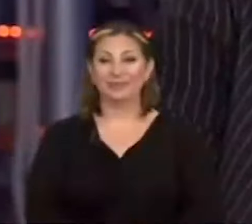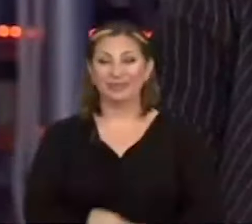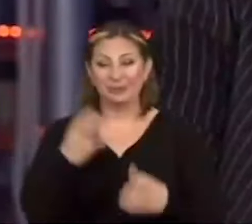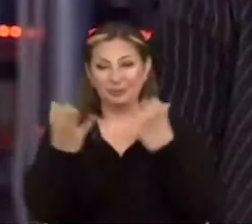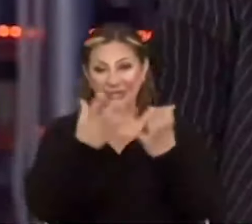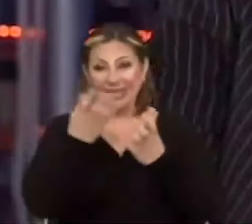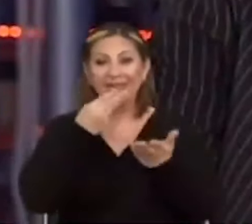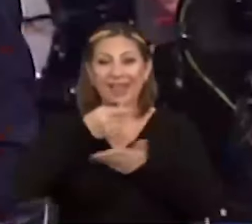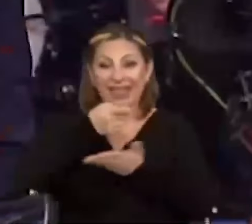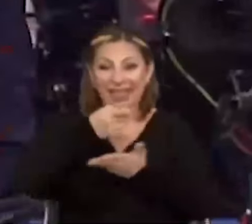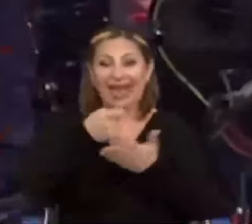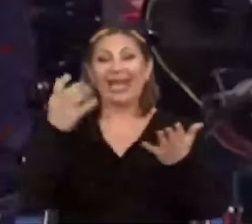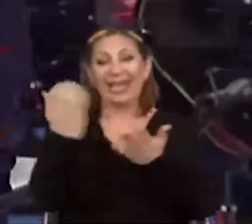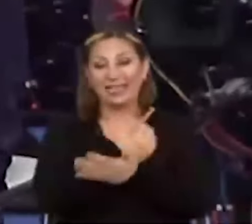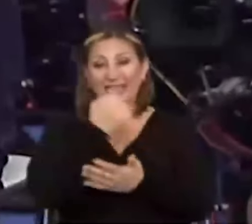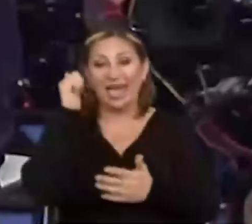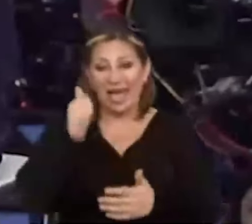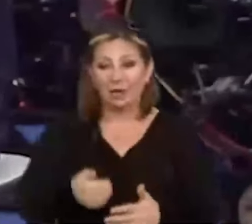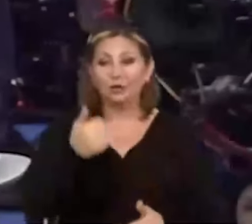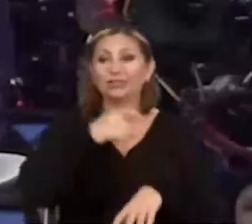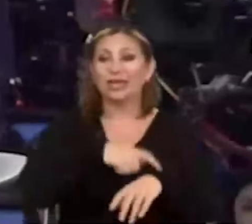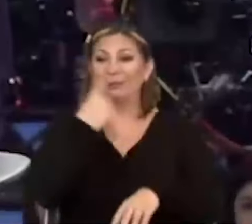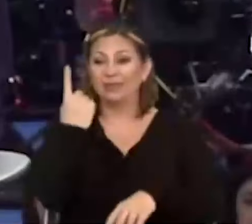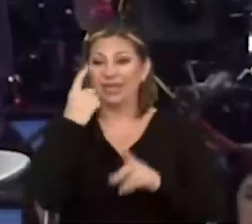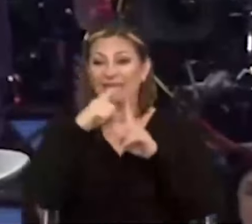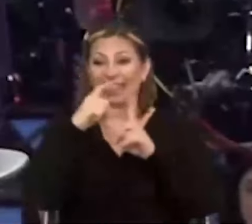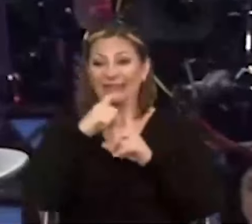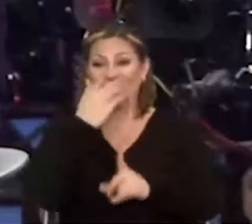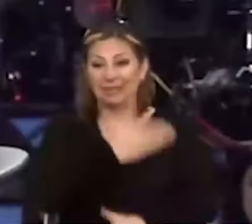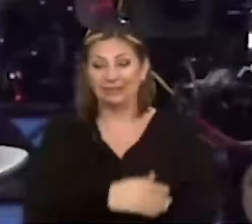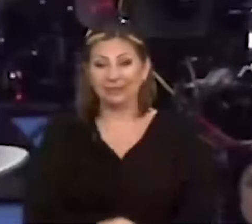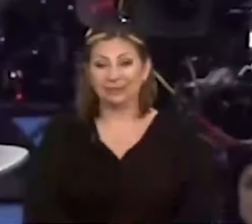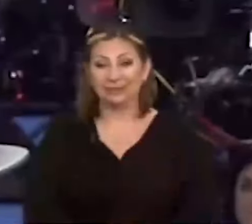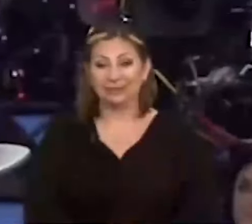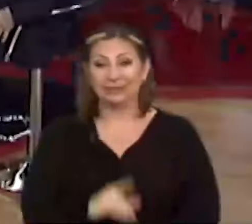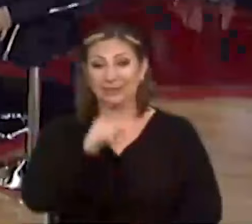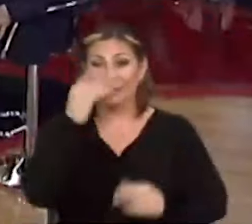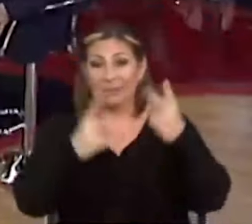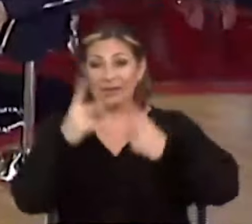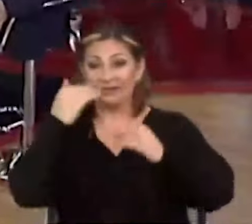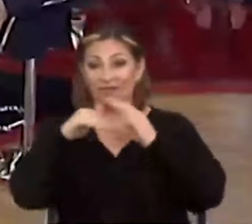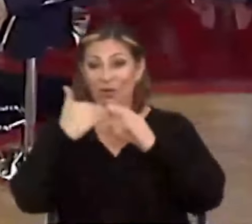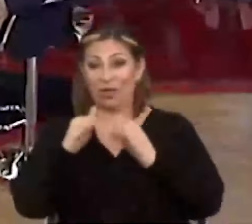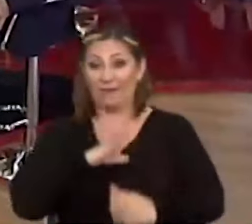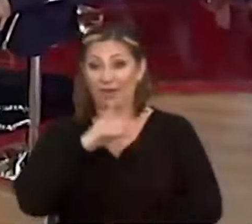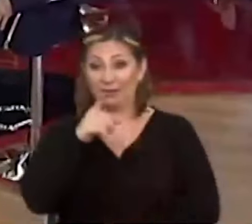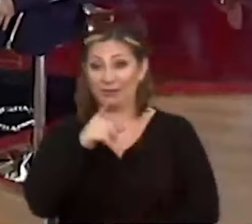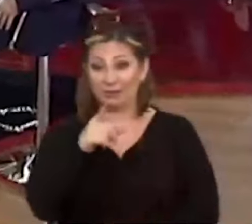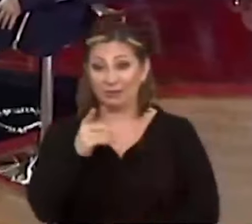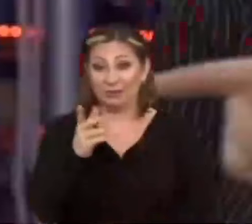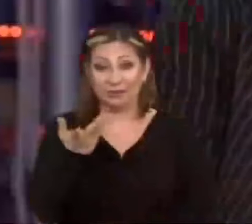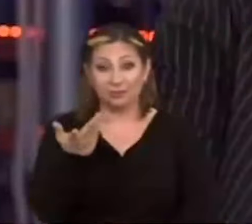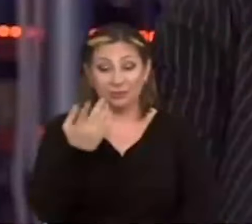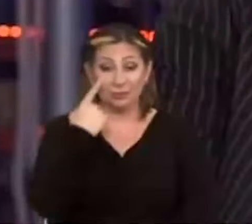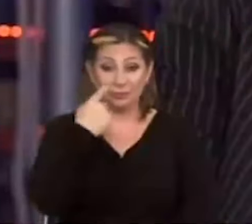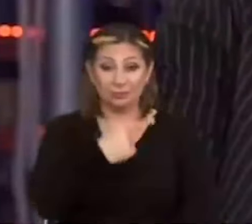Pişir Yedir Kazan her gün öğleden sonra bir de Kanal D'de. Sizinle ilgili bazı skandal kasetler var elimde. Ne gibi